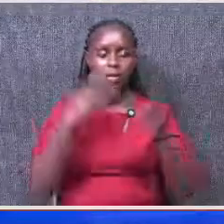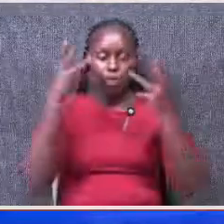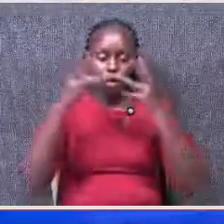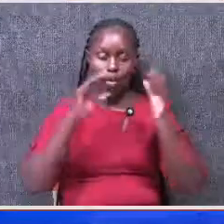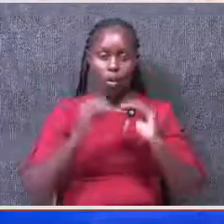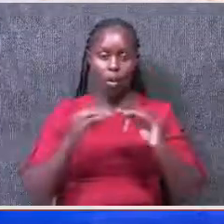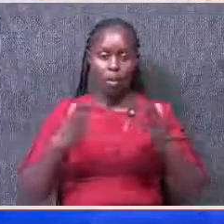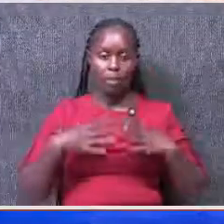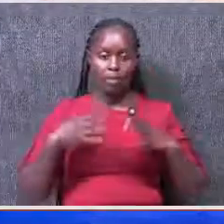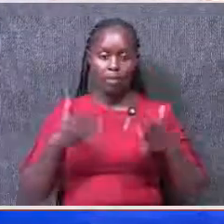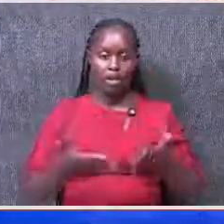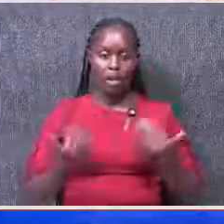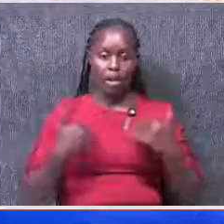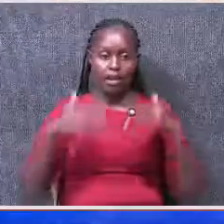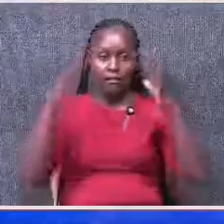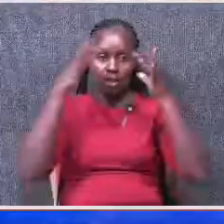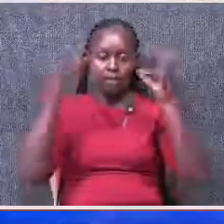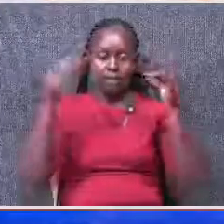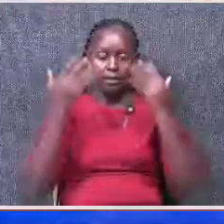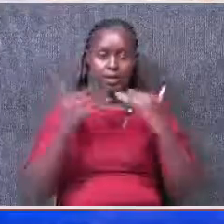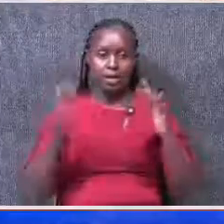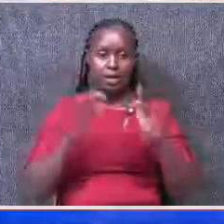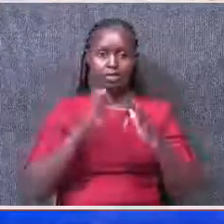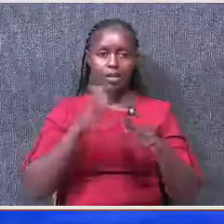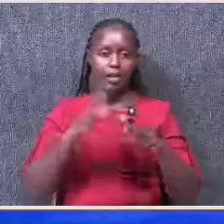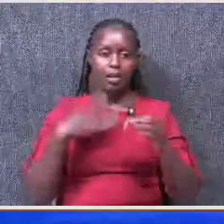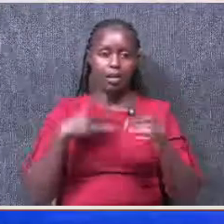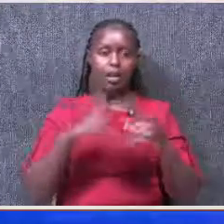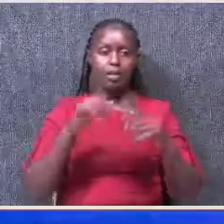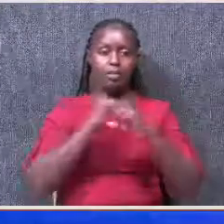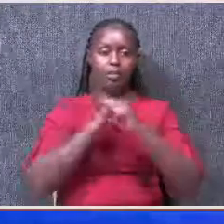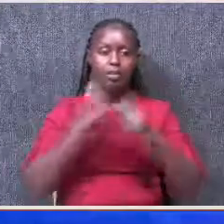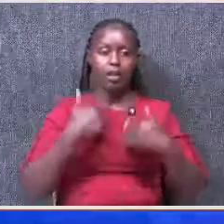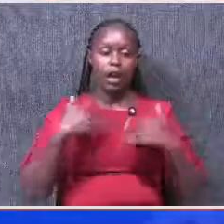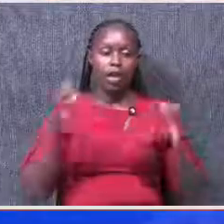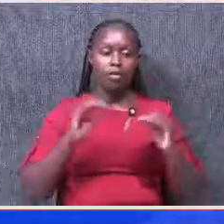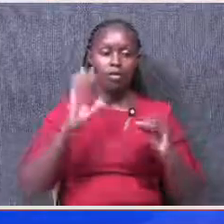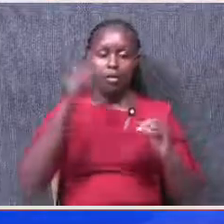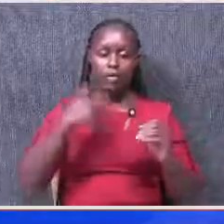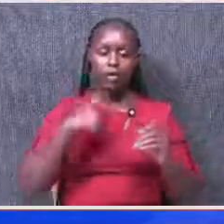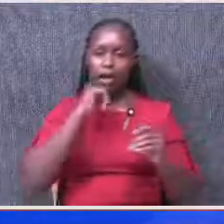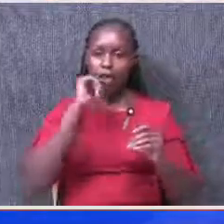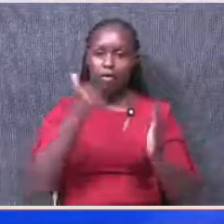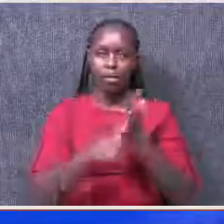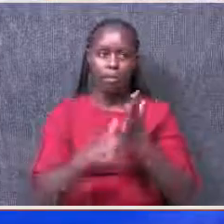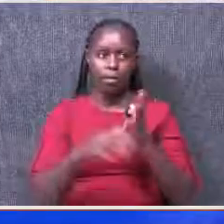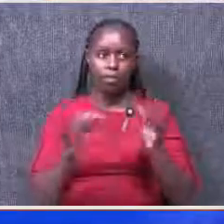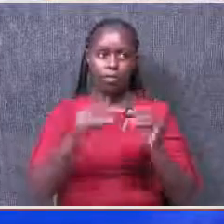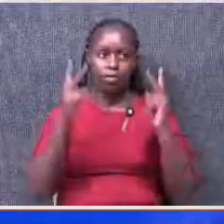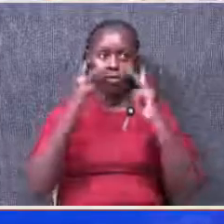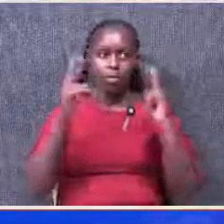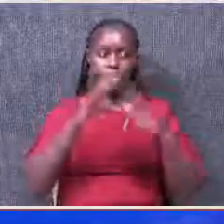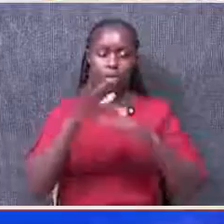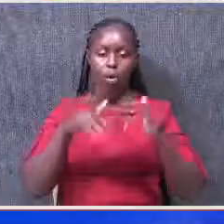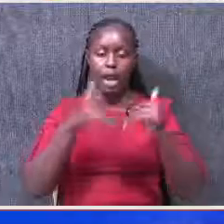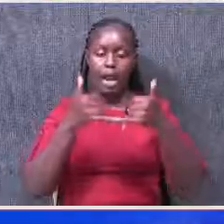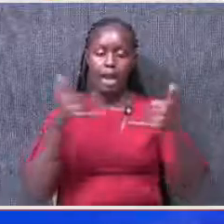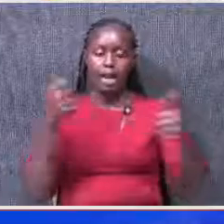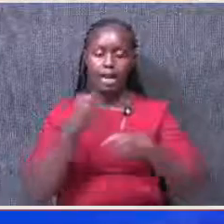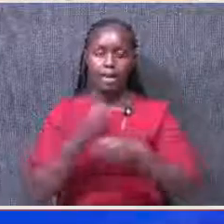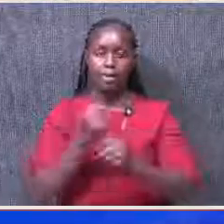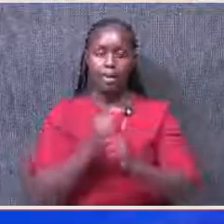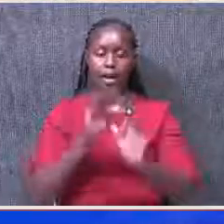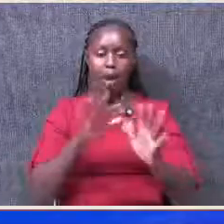hapa wameamua, hata kama security ikukuja, akuja kuwa na incidents, wamejipanga, unaona vile wanapanga raini, wao wenyewe